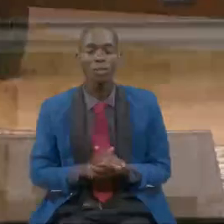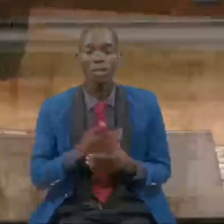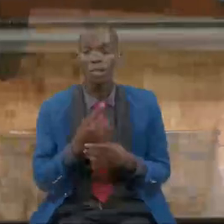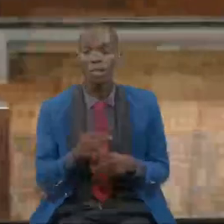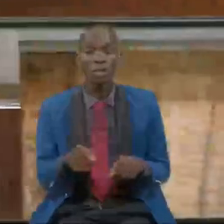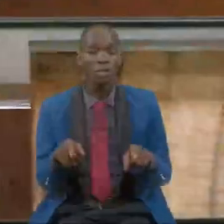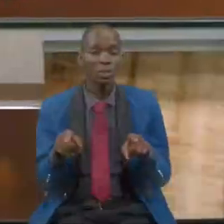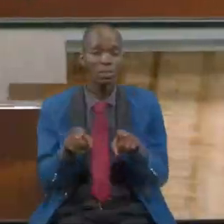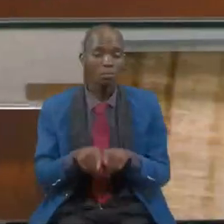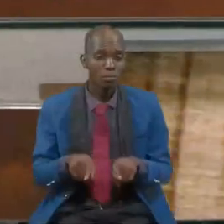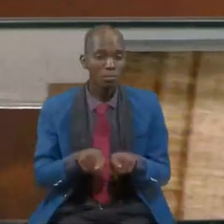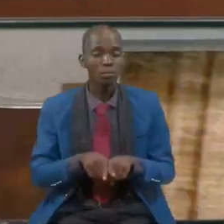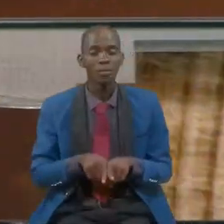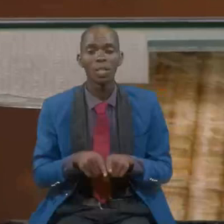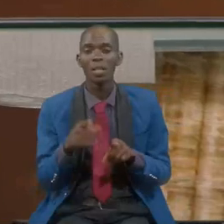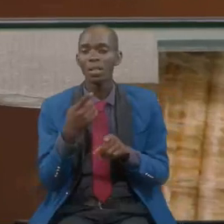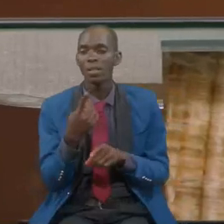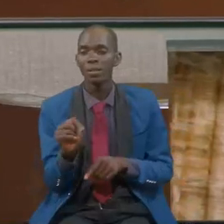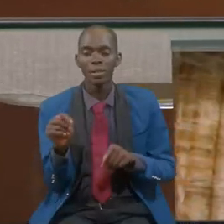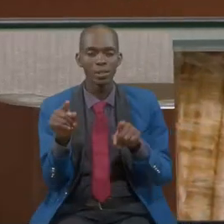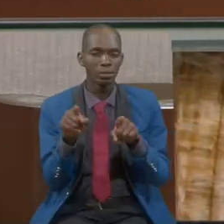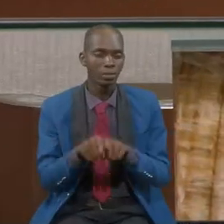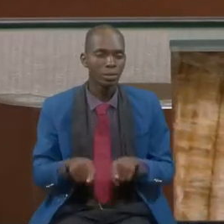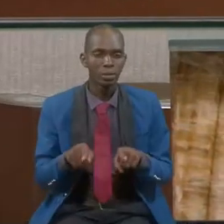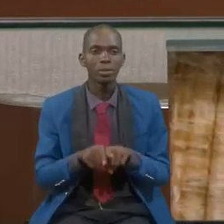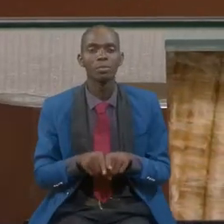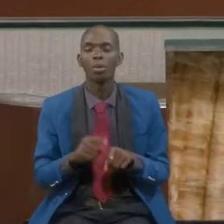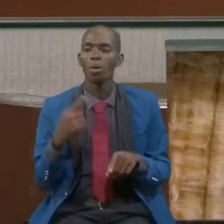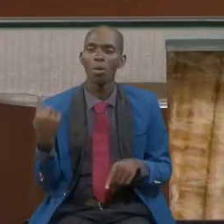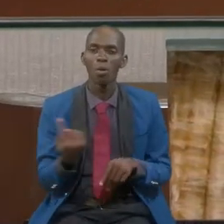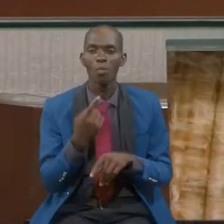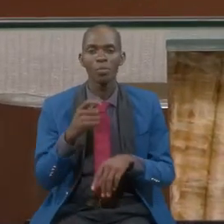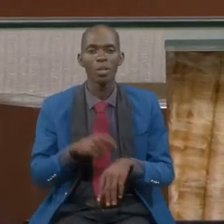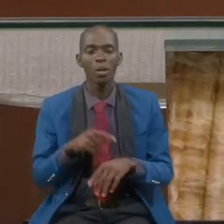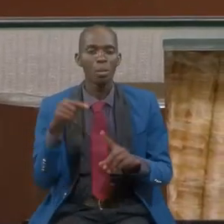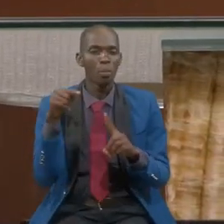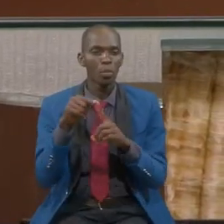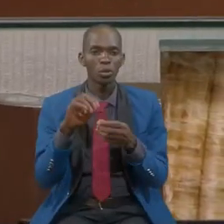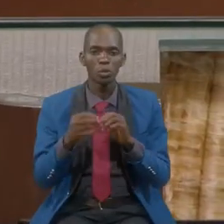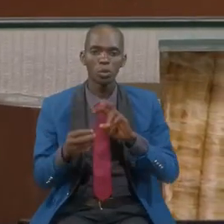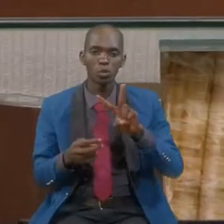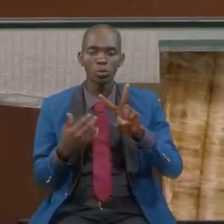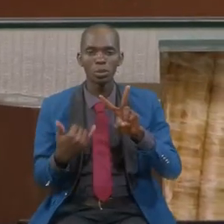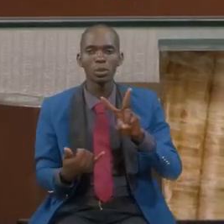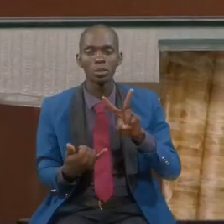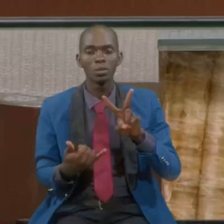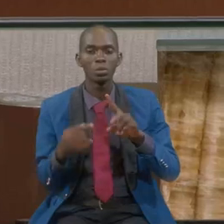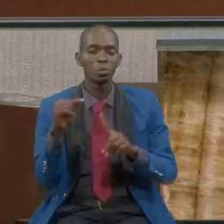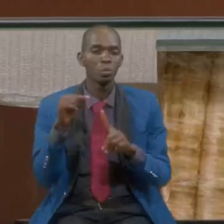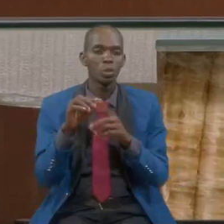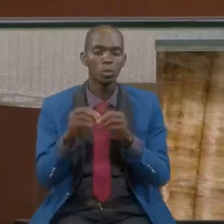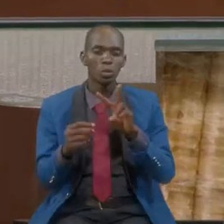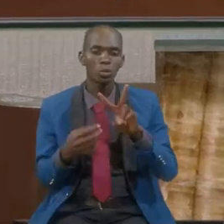attachés le même le même le même à tout moment